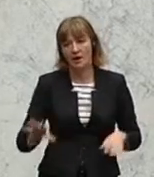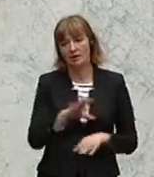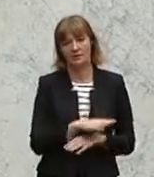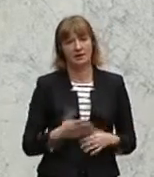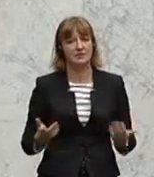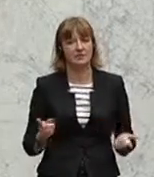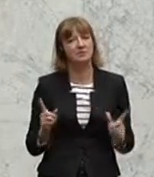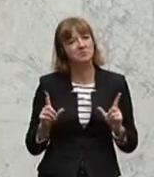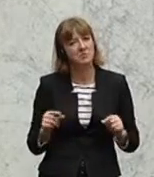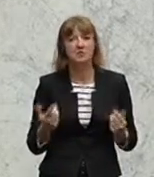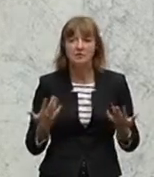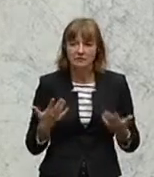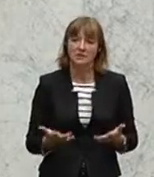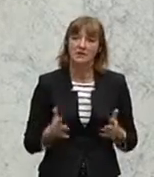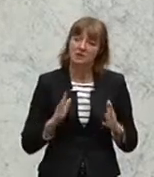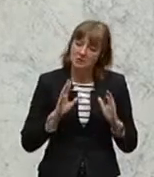die sich der Aufgabe